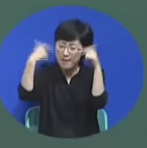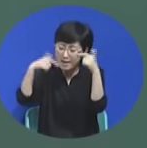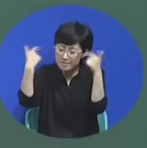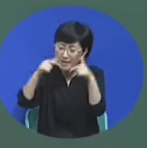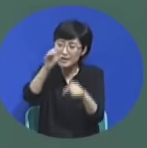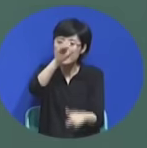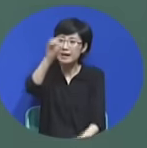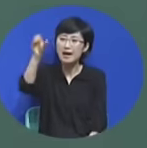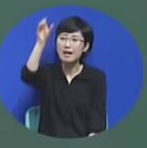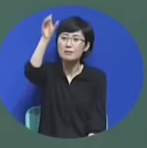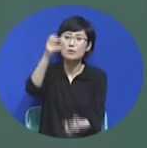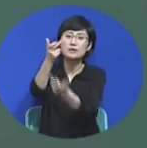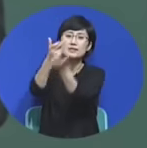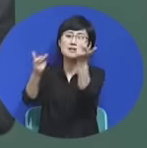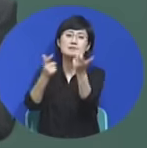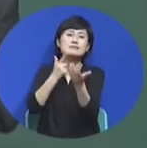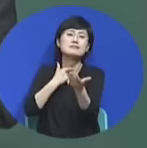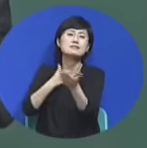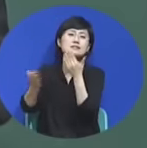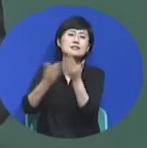시키신다는 얘기예요.